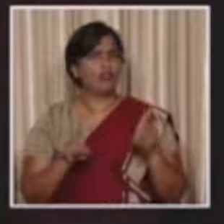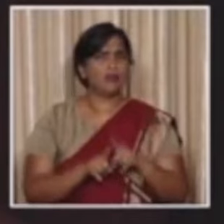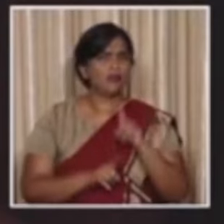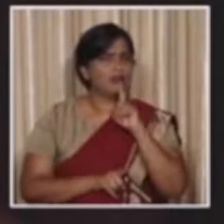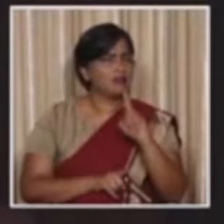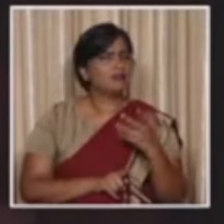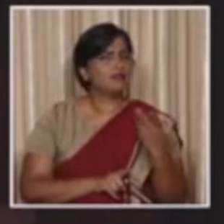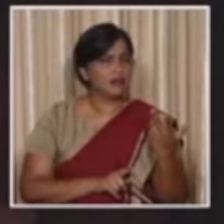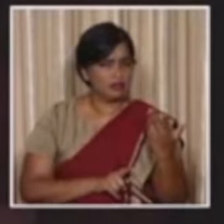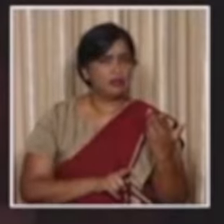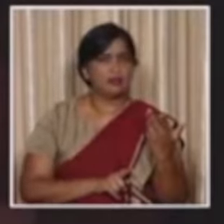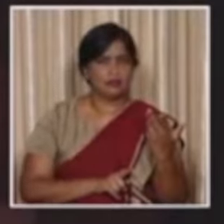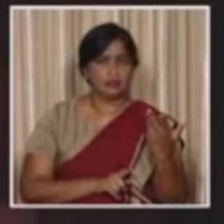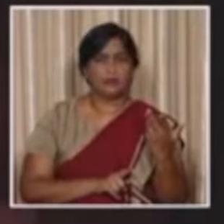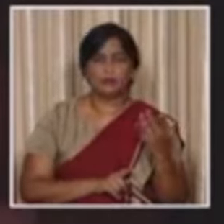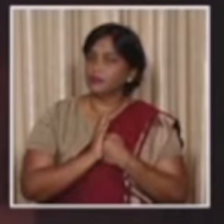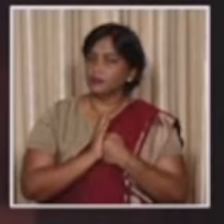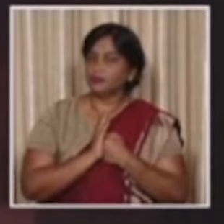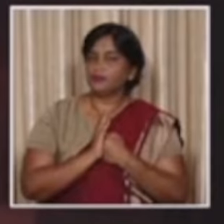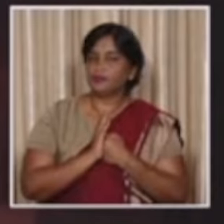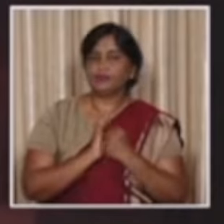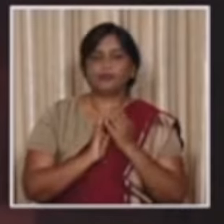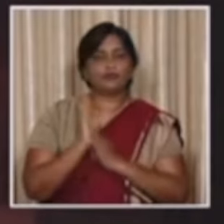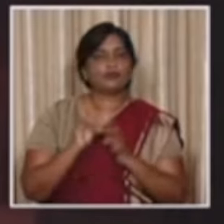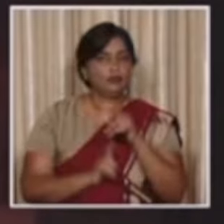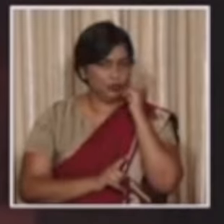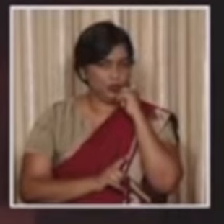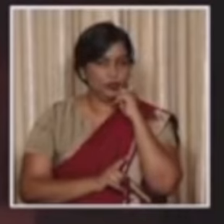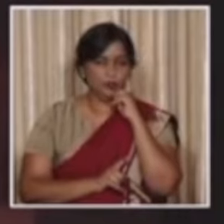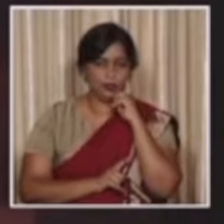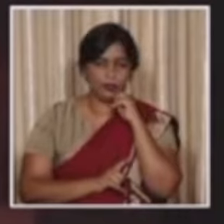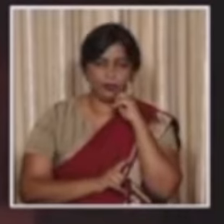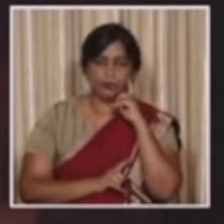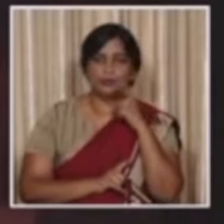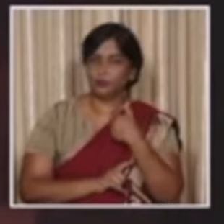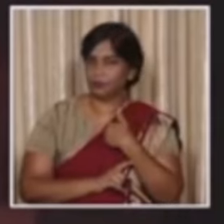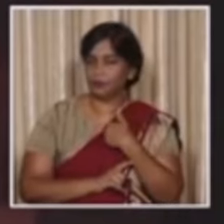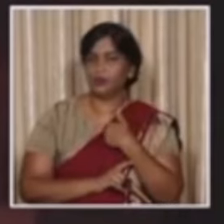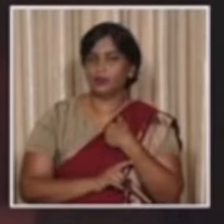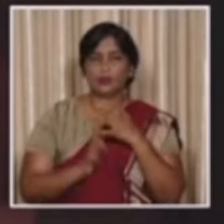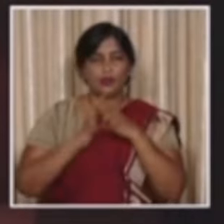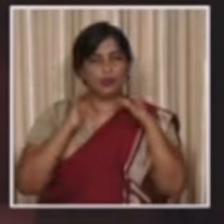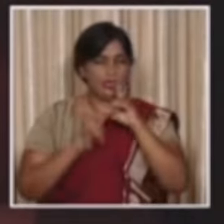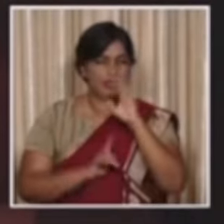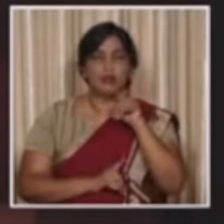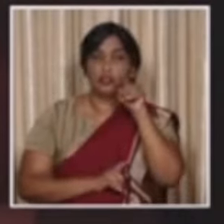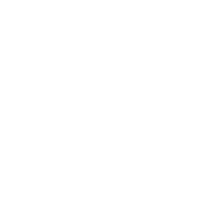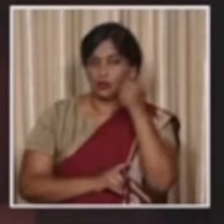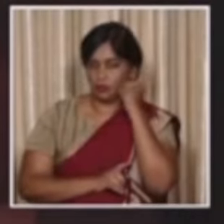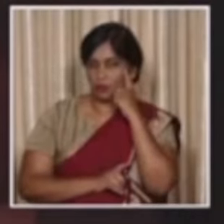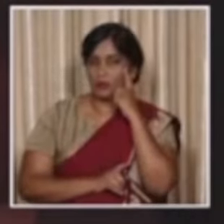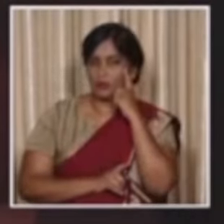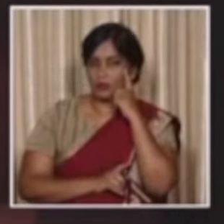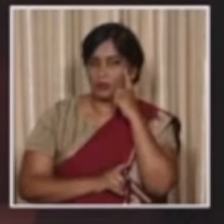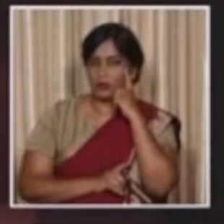කරන්නේ? ඉතින් නෑ හරි ඒක තමයි. ඉතින් මම කියන්නේ ඇමතිතුමා ඔබතුමා දන්නවා ඇති මම මේක විශාල වශයෙන් කියන්නේ නමුත් ඔබතුමා හොඳින් දන්නවා.